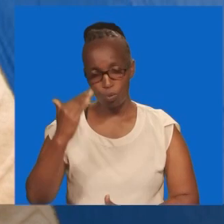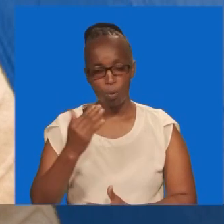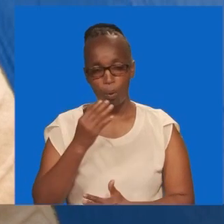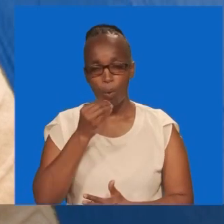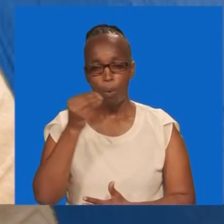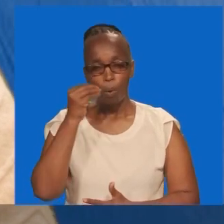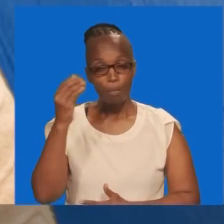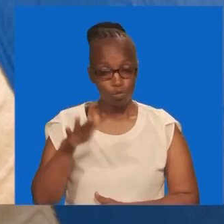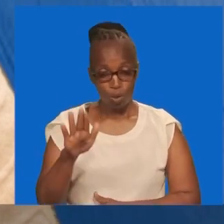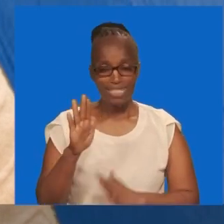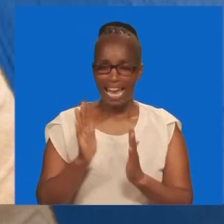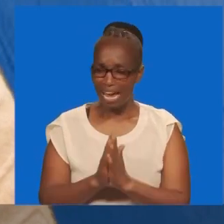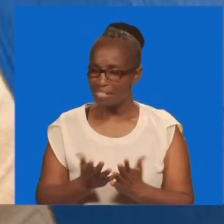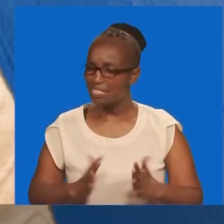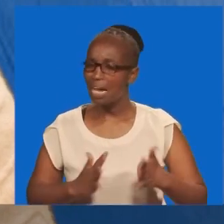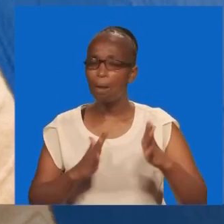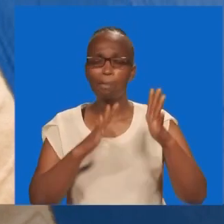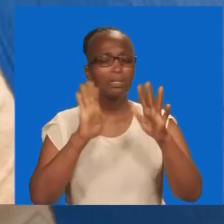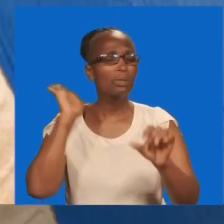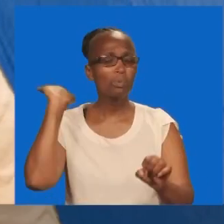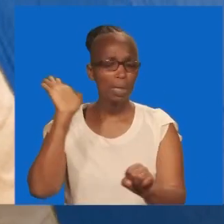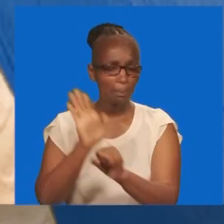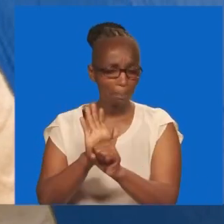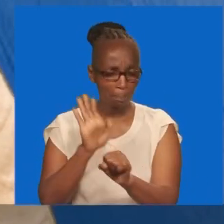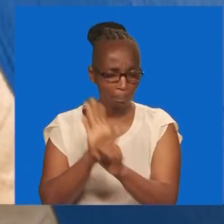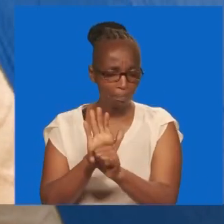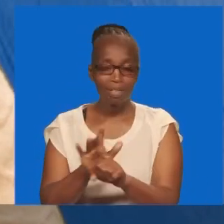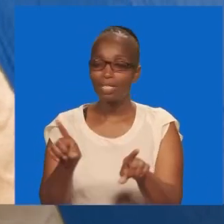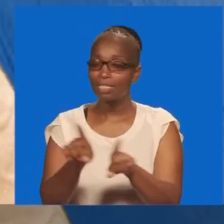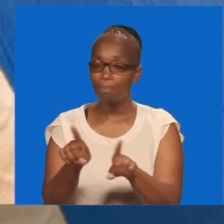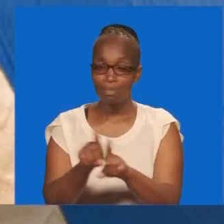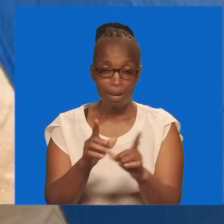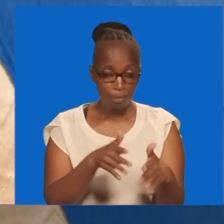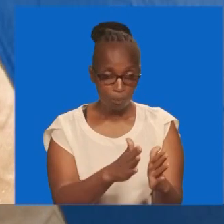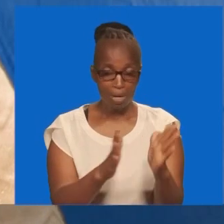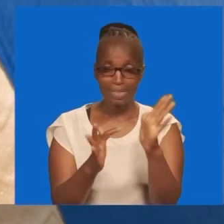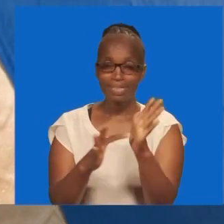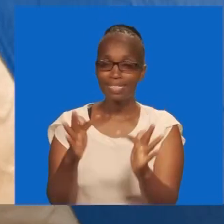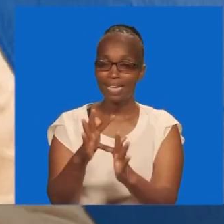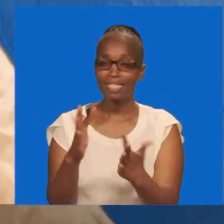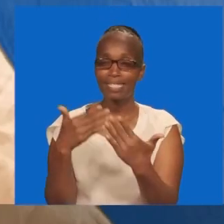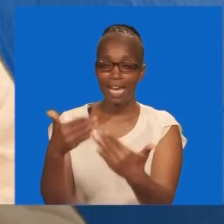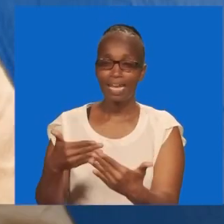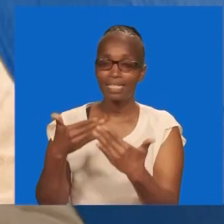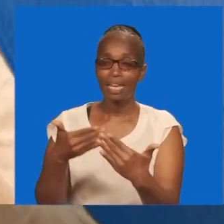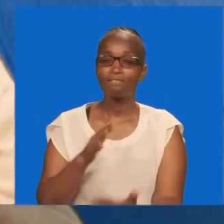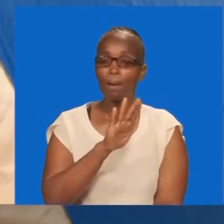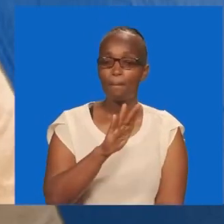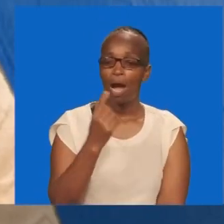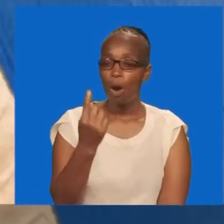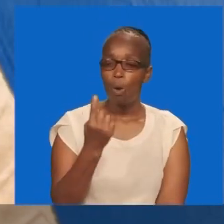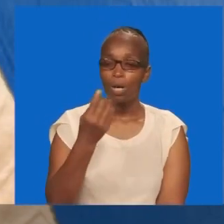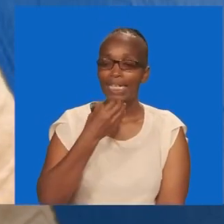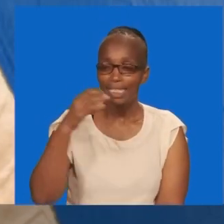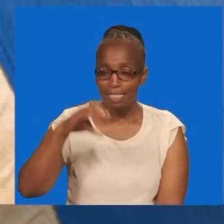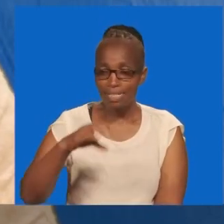sherehe zitakuwa nyingi. Na kama vile ambavyo Mwenyezi Mungu aliweza kumtua huyo mwana wake